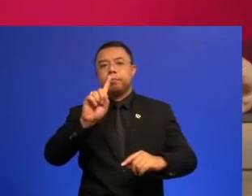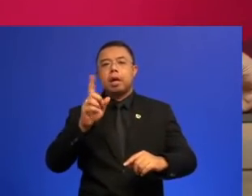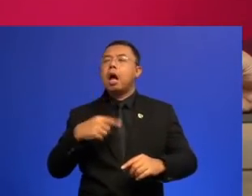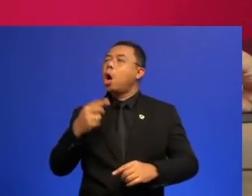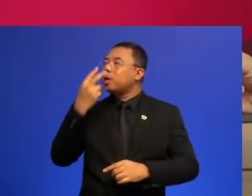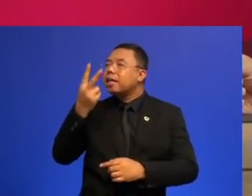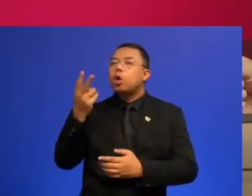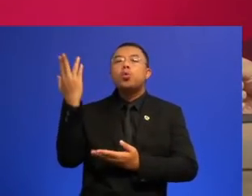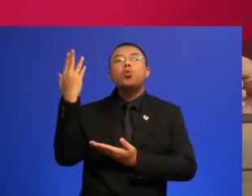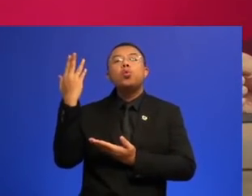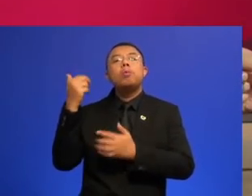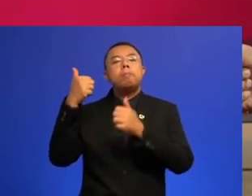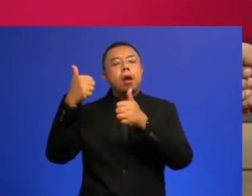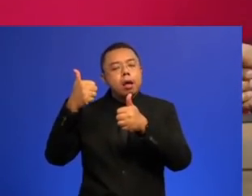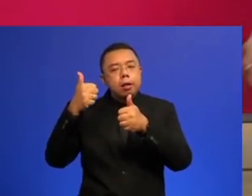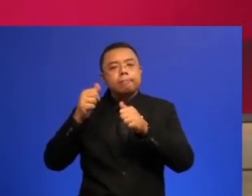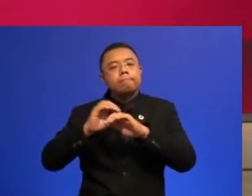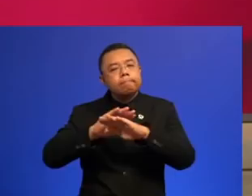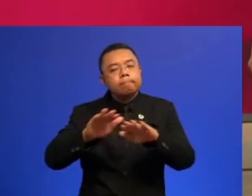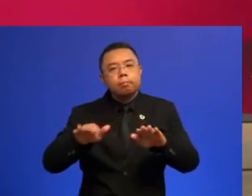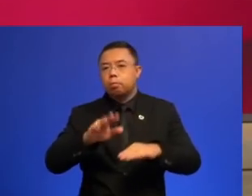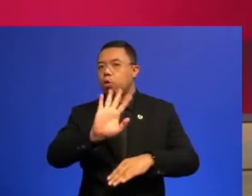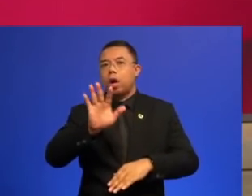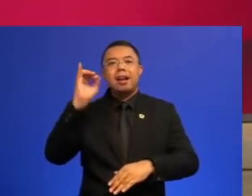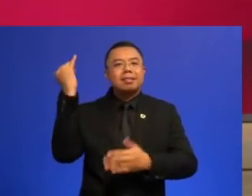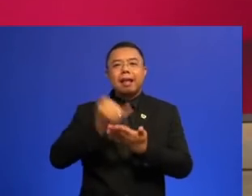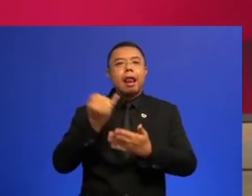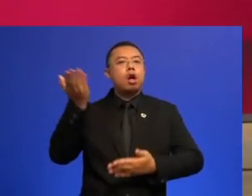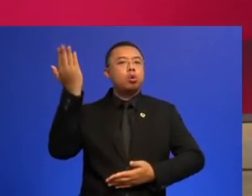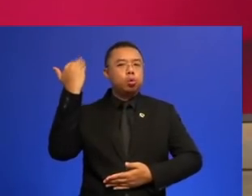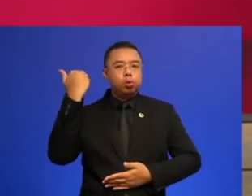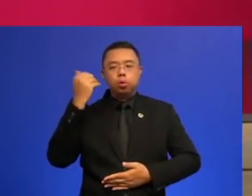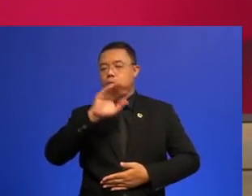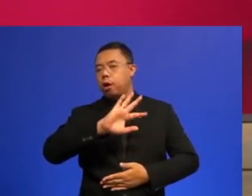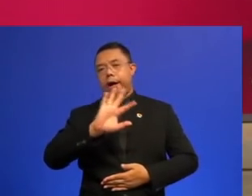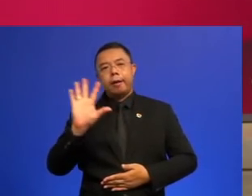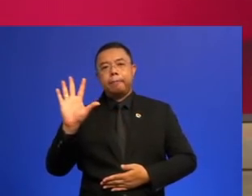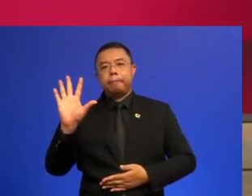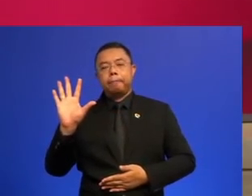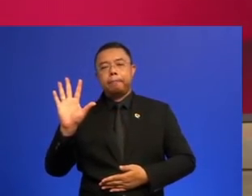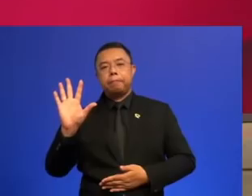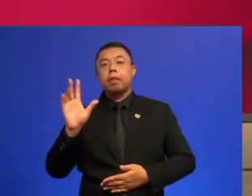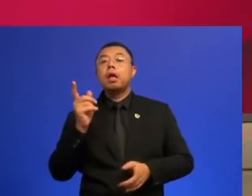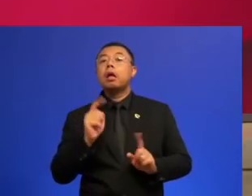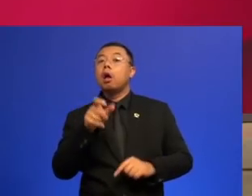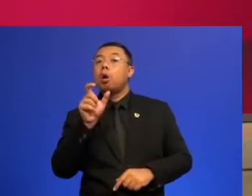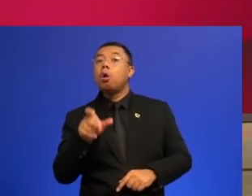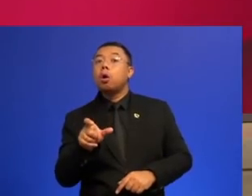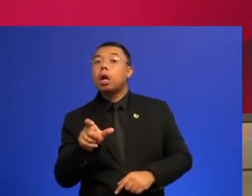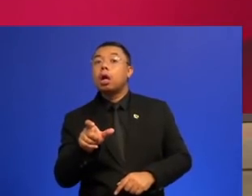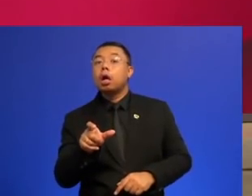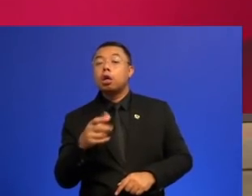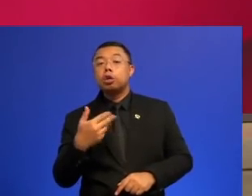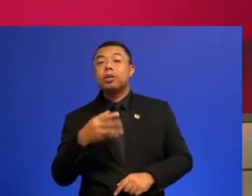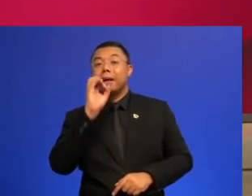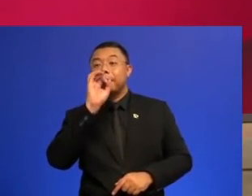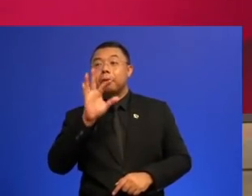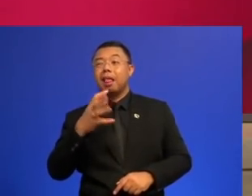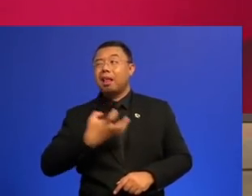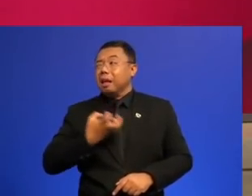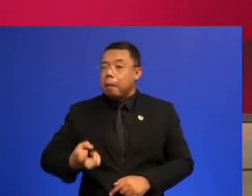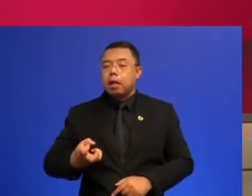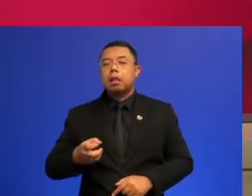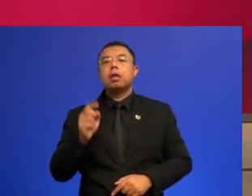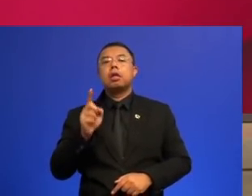budi baiknya. Bukan kesalahannya sama sekali. Nah kalau orang mengemukakan